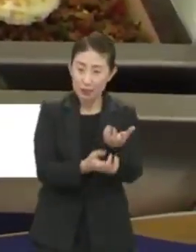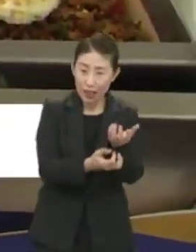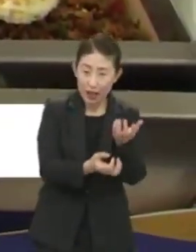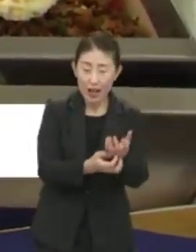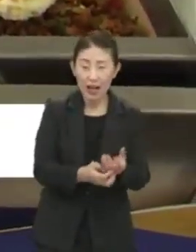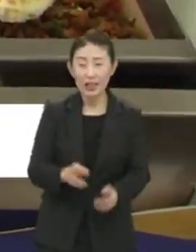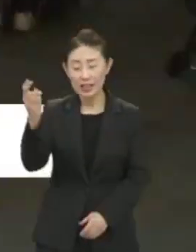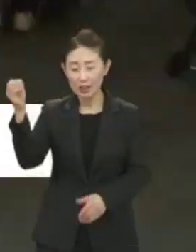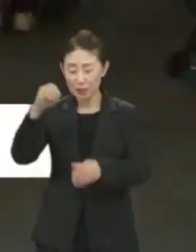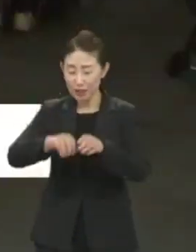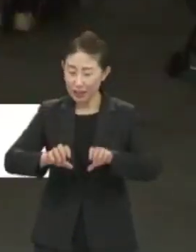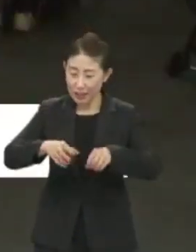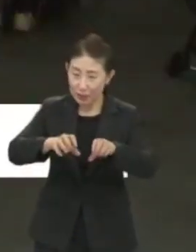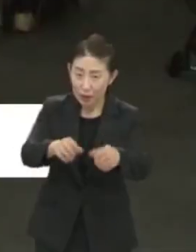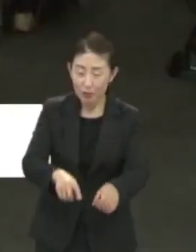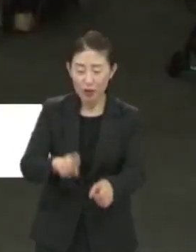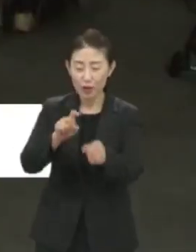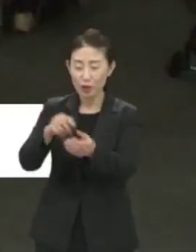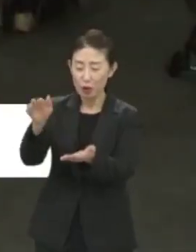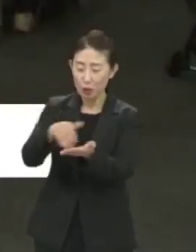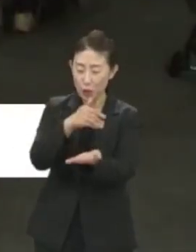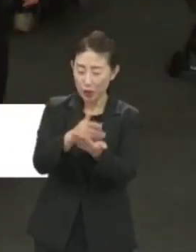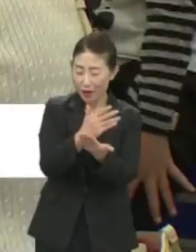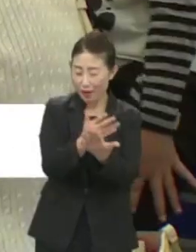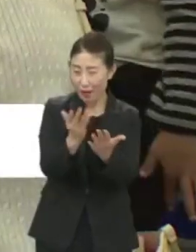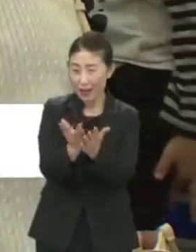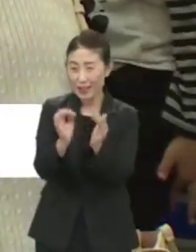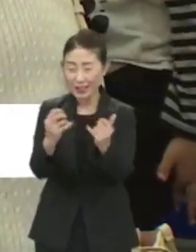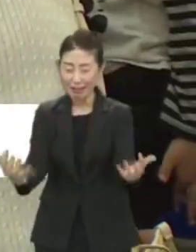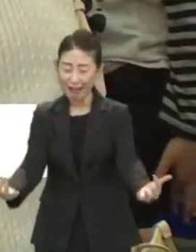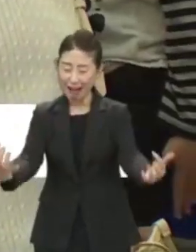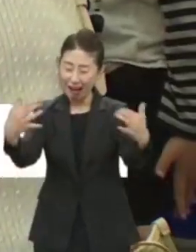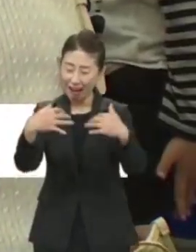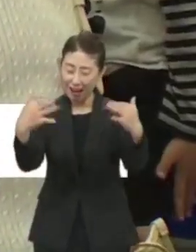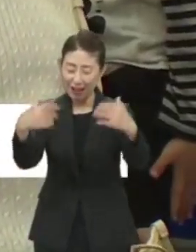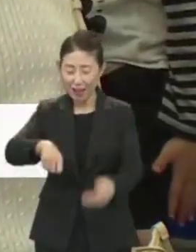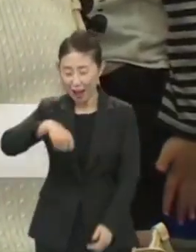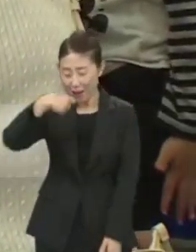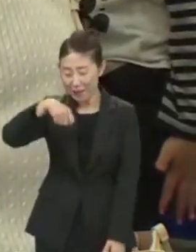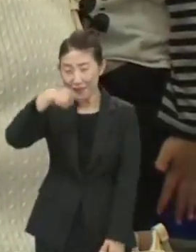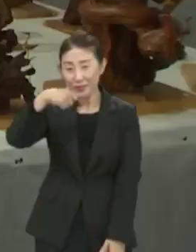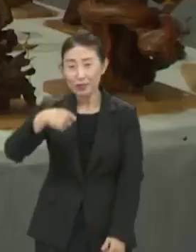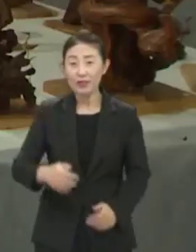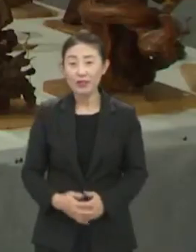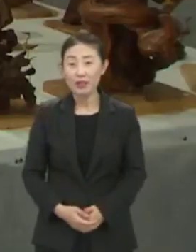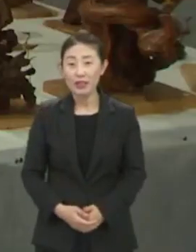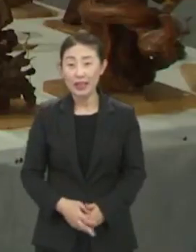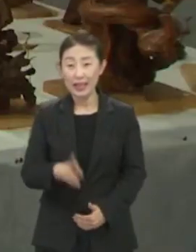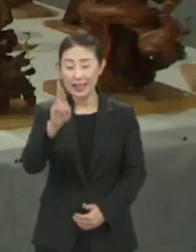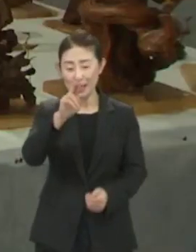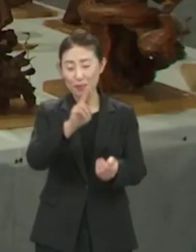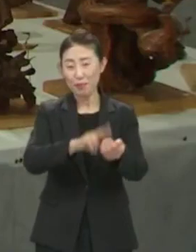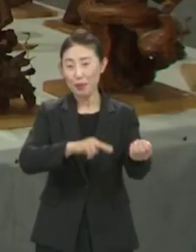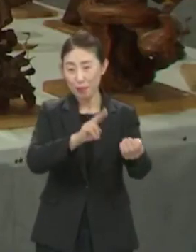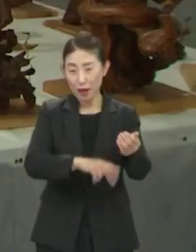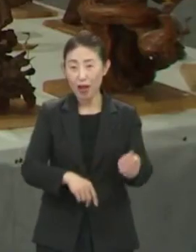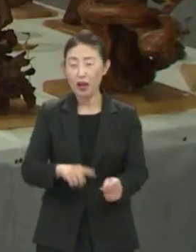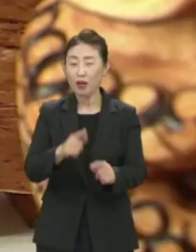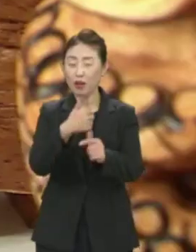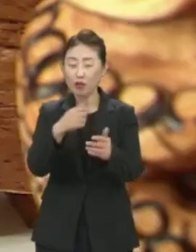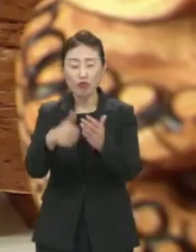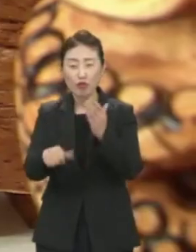김밥과 덮밥, 떡볶이 등 다양한 음식이 방문객들의 입을 즐겁게 했습니다. 이 밖에도 인삼 판매장, 공예품